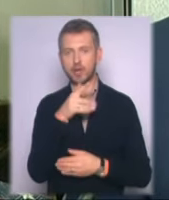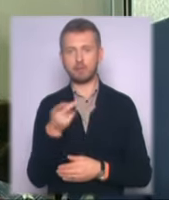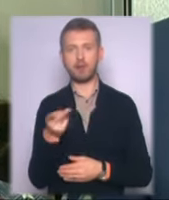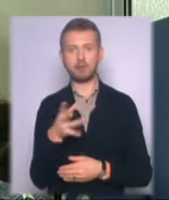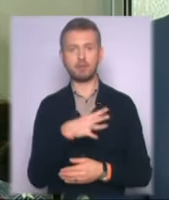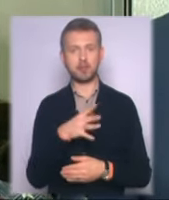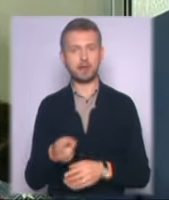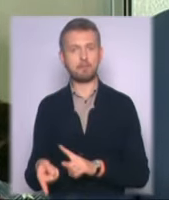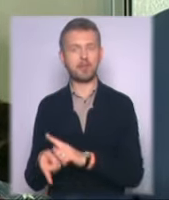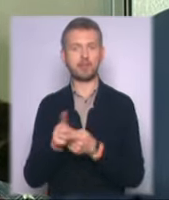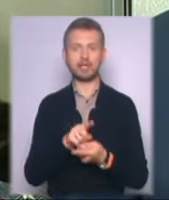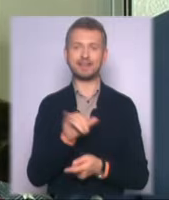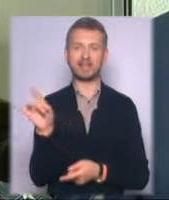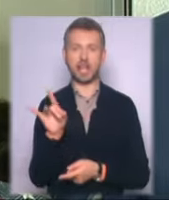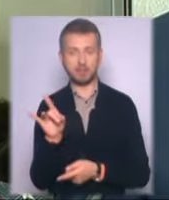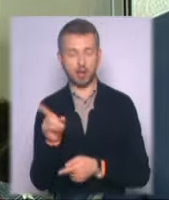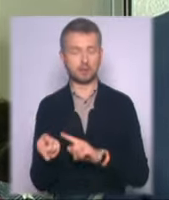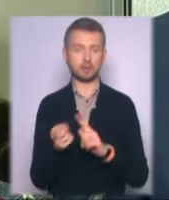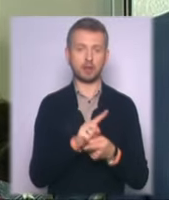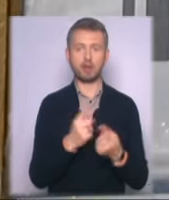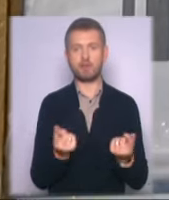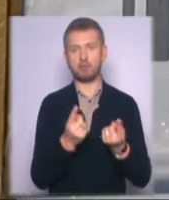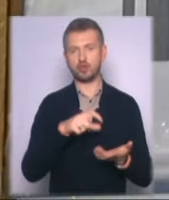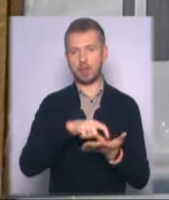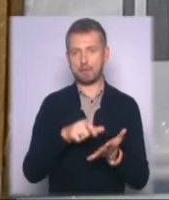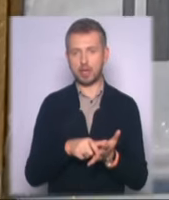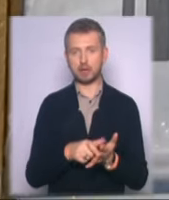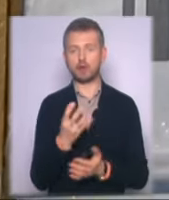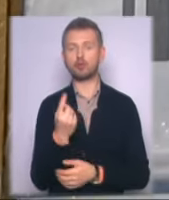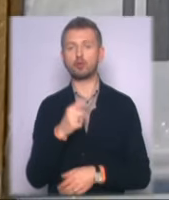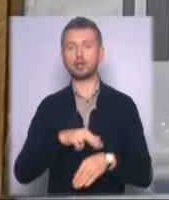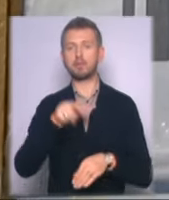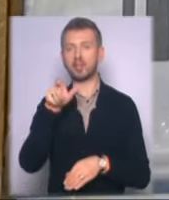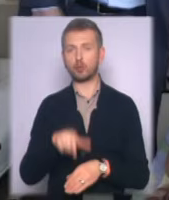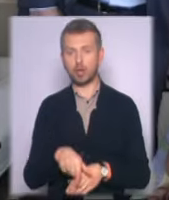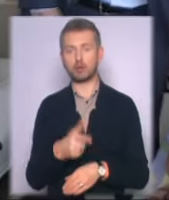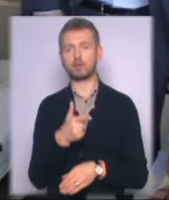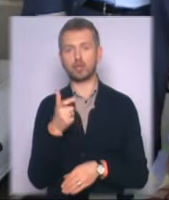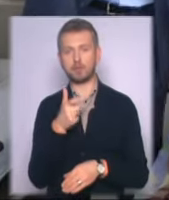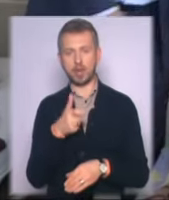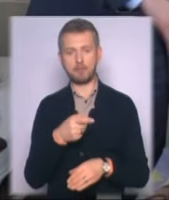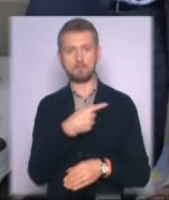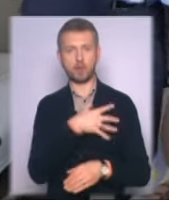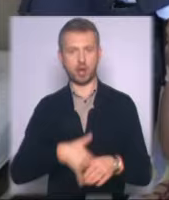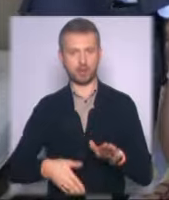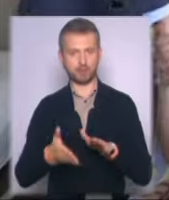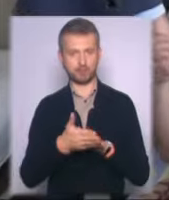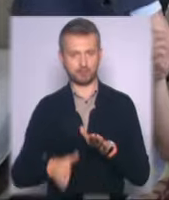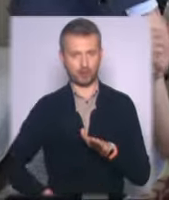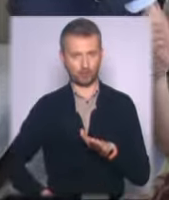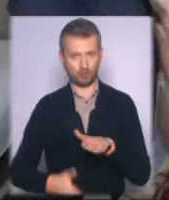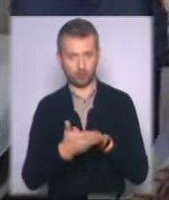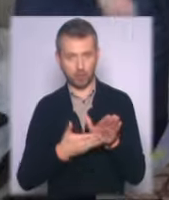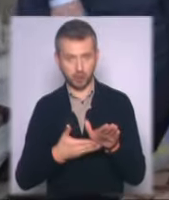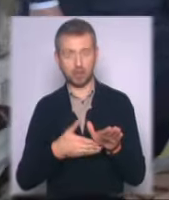переведены из реанимационного отделения в обычные палаты. Ще один міліціонер з вогнепальним пораненням стопи в травматології. Він вже за кілька днів